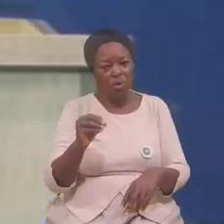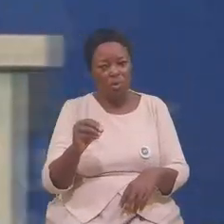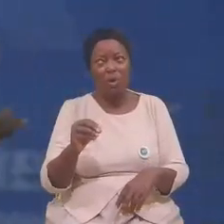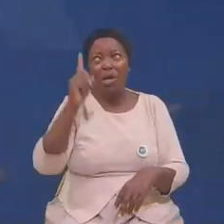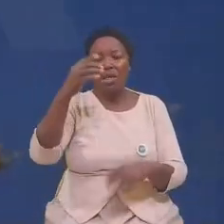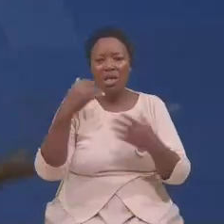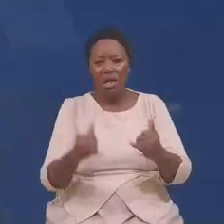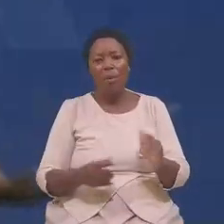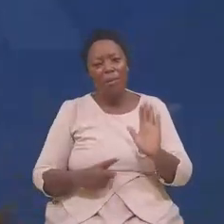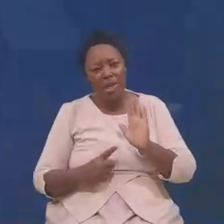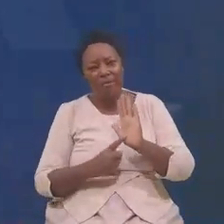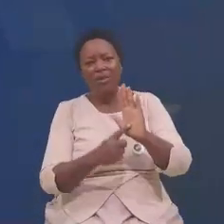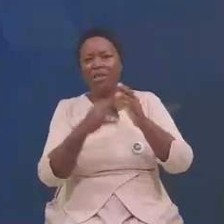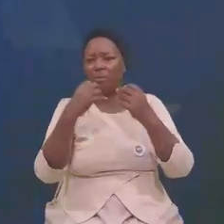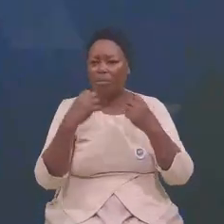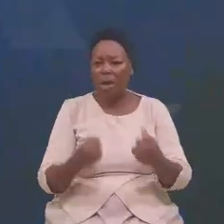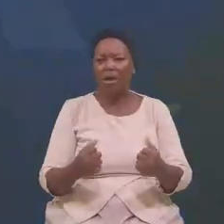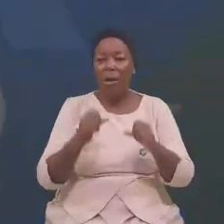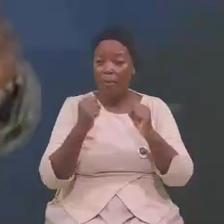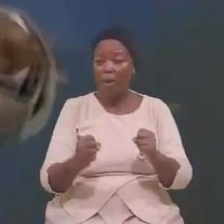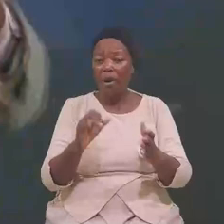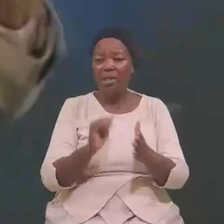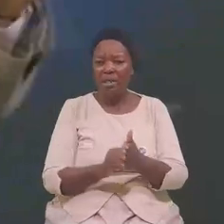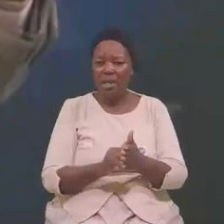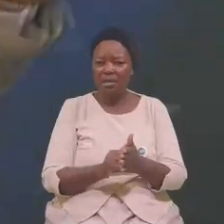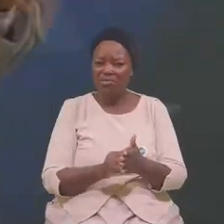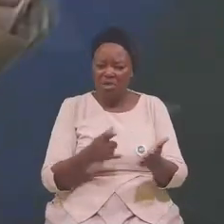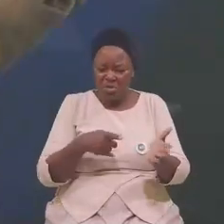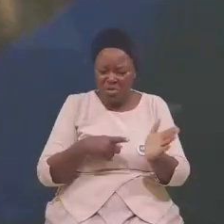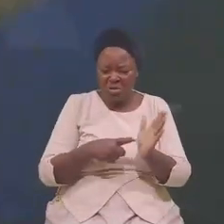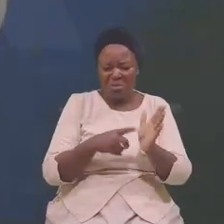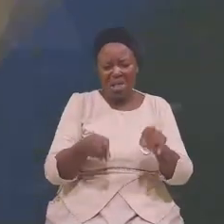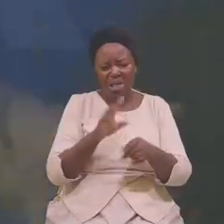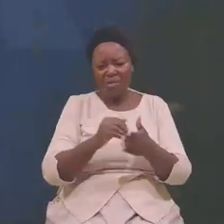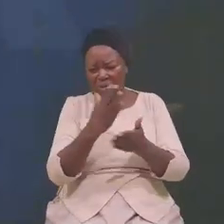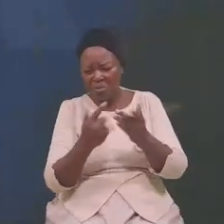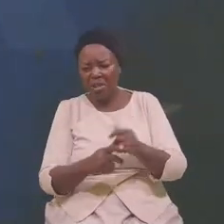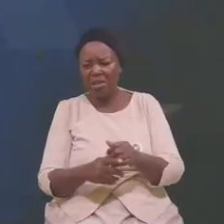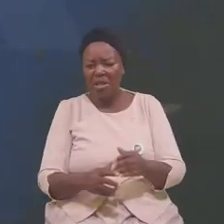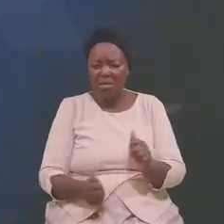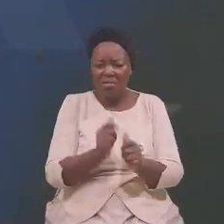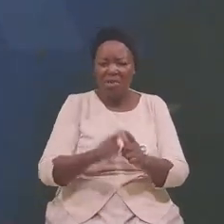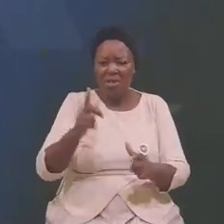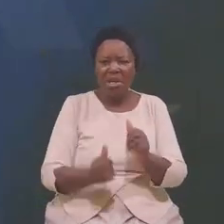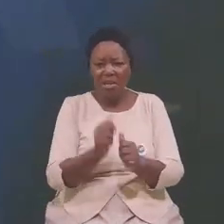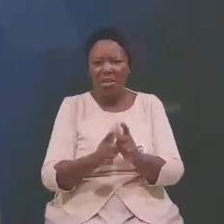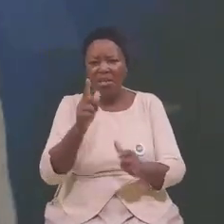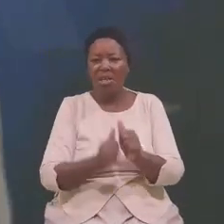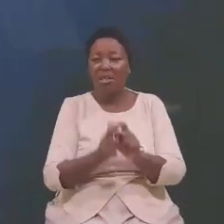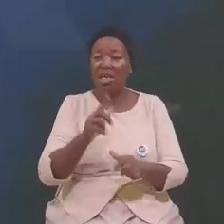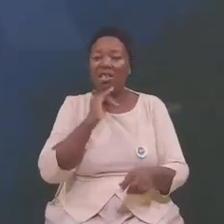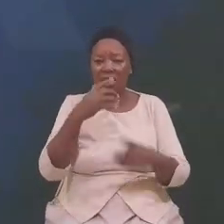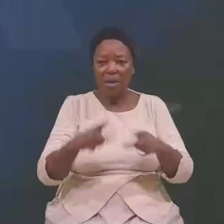la puissance qui semble que quelque chose de plus grand, a eu lieu. Et pour toi ce